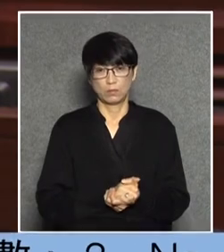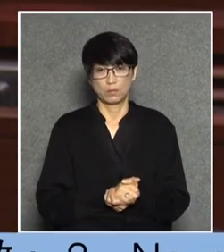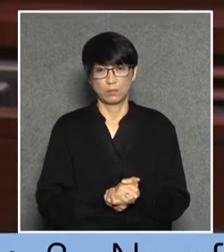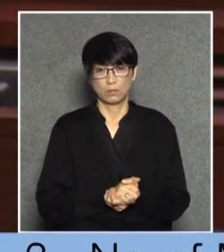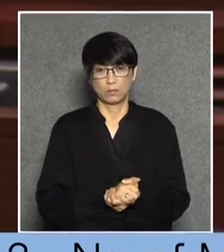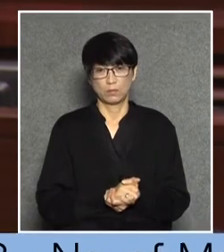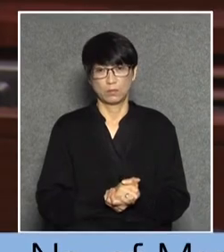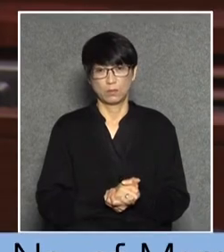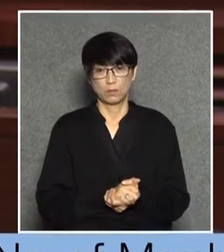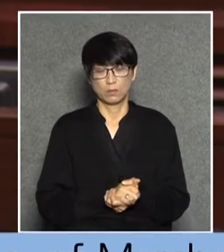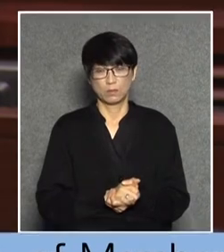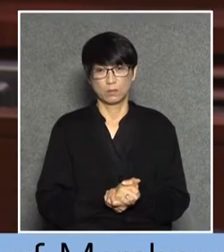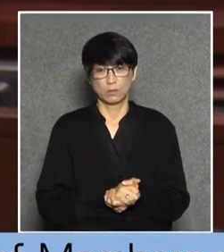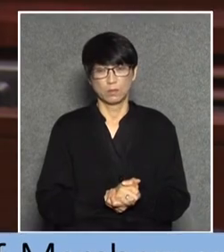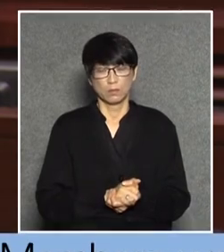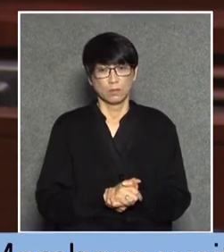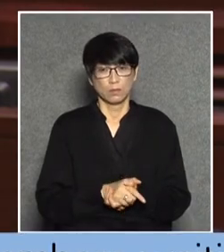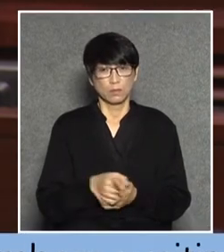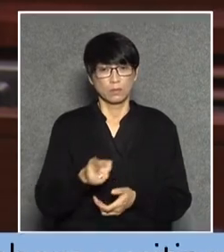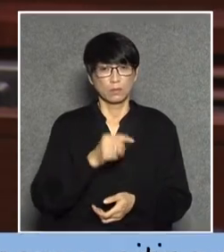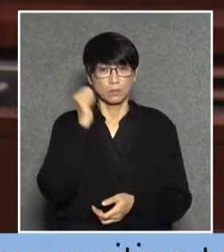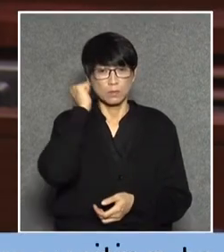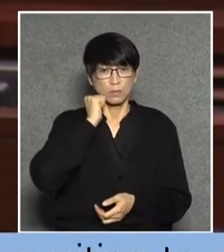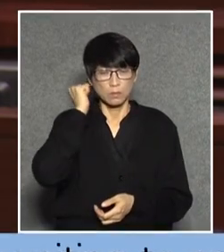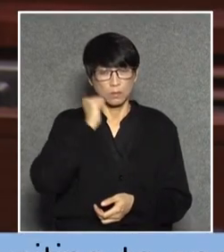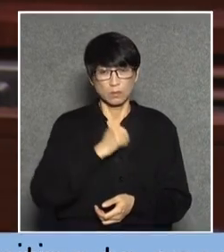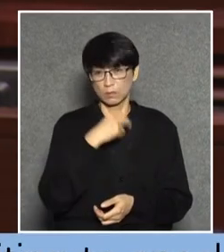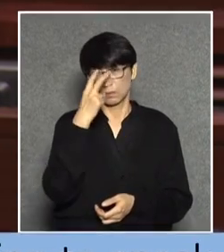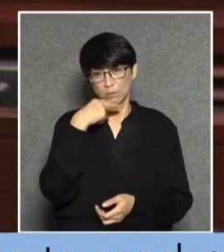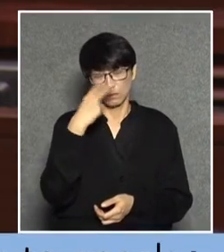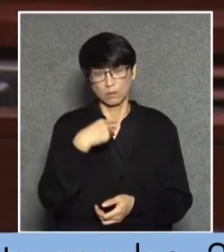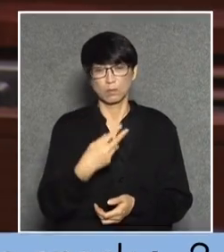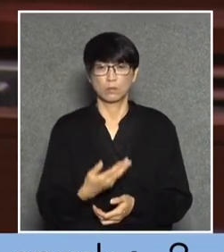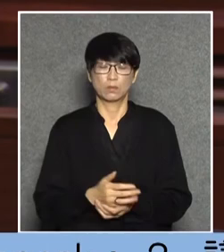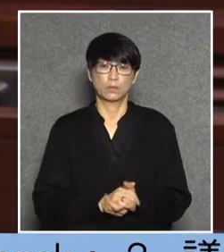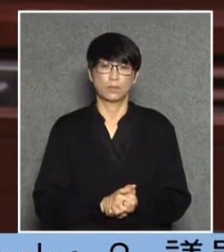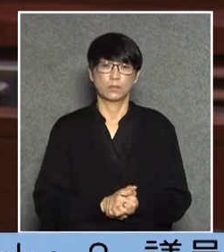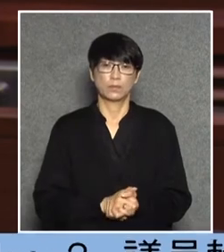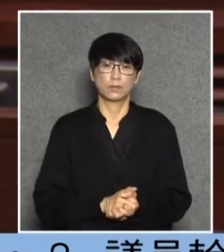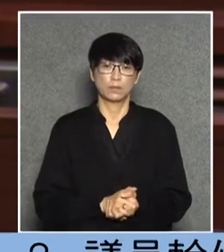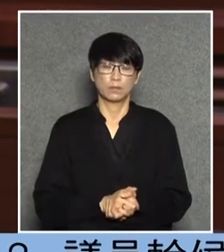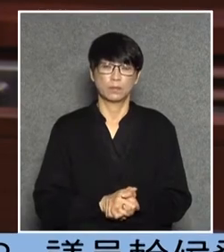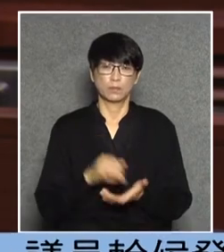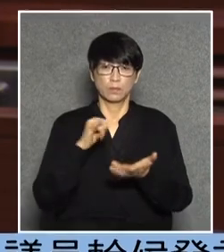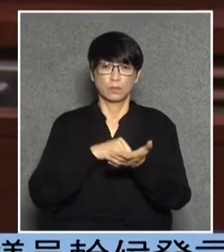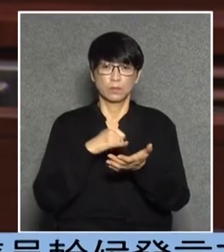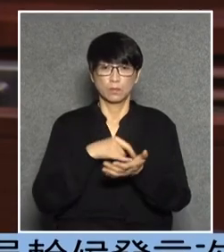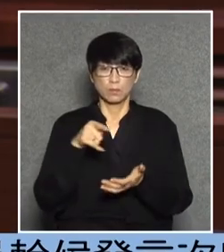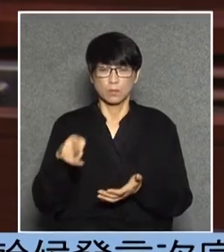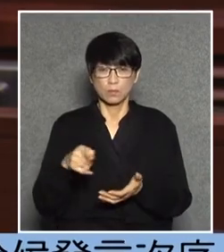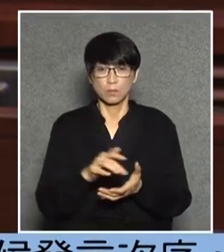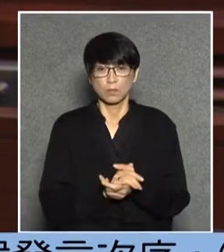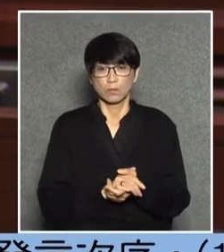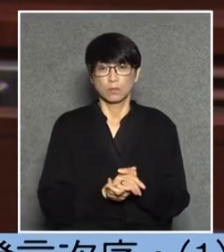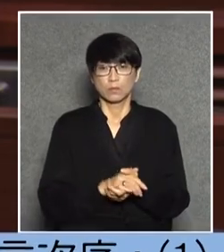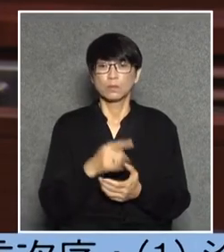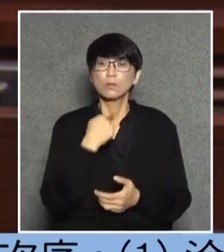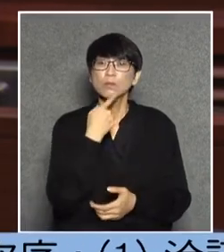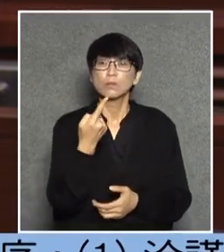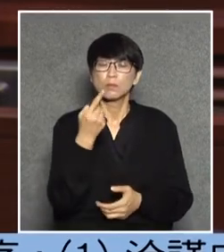竭盡心思。你諗下個婆婆幾可憐？你收返啲税款嘅時候，嗰個婆婆身份為一蚊俾人